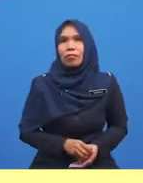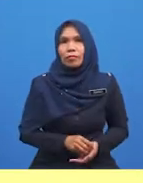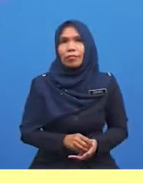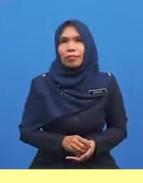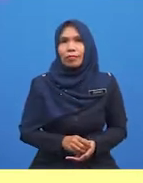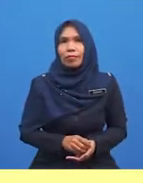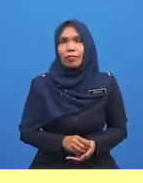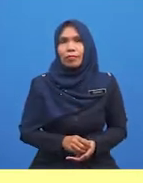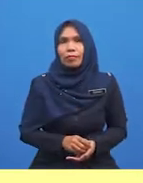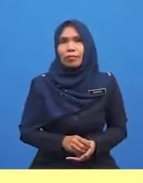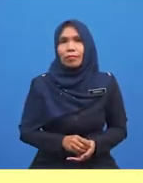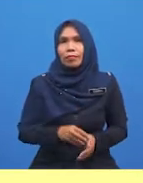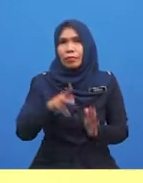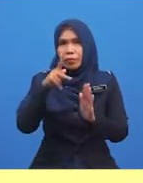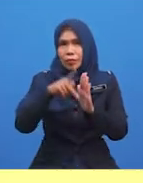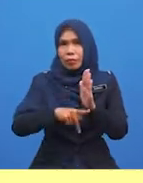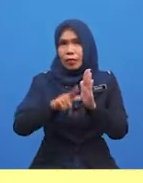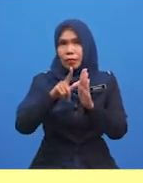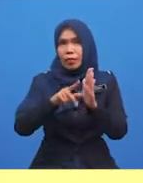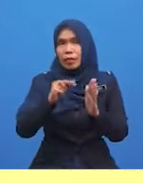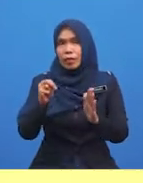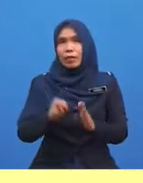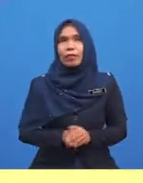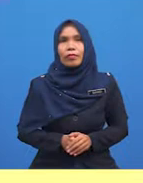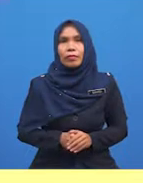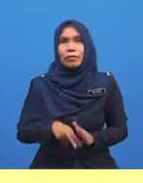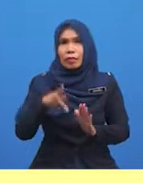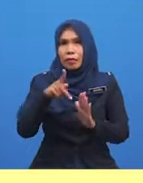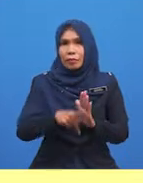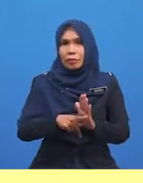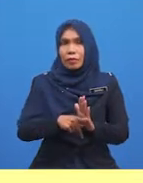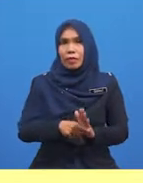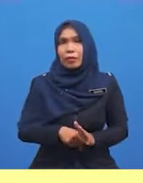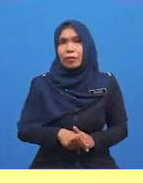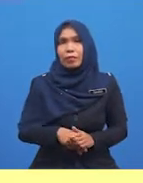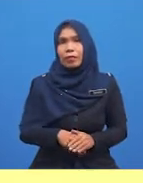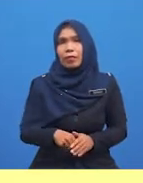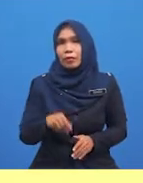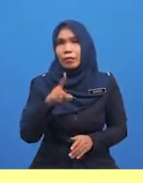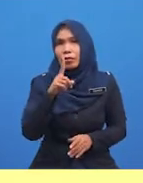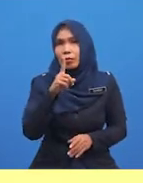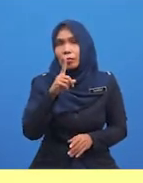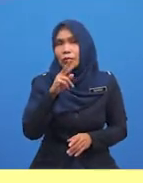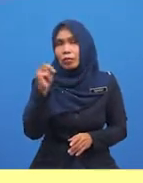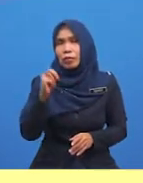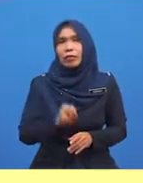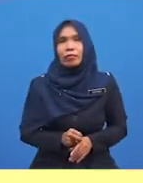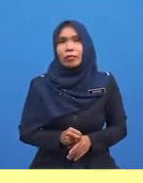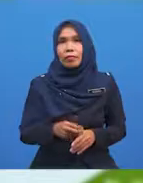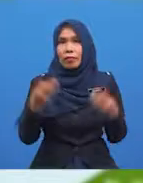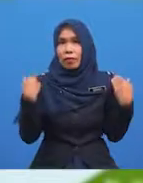bahawa Perlembagaan Persekutuan merupakan undang-undang tertinggi negara.